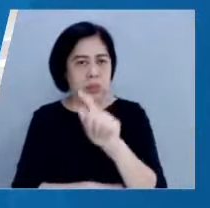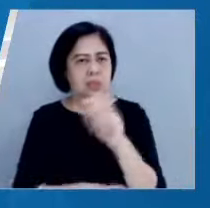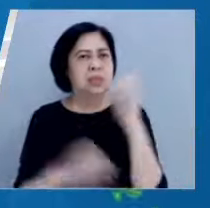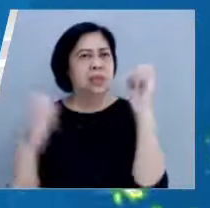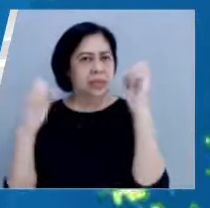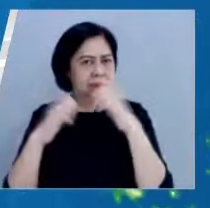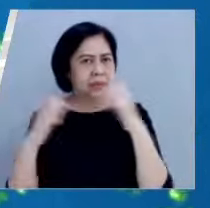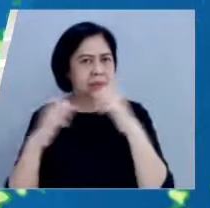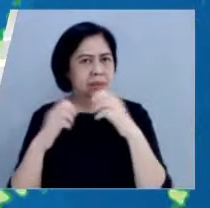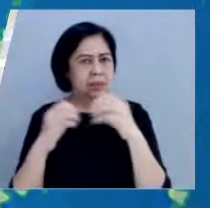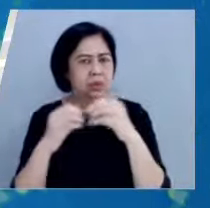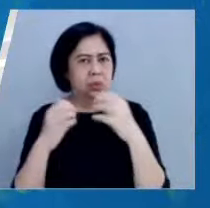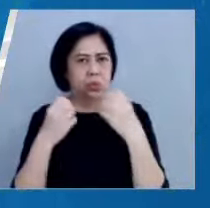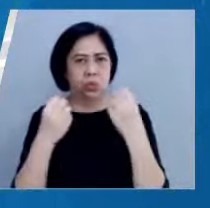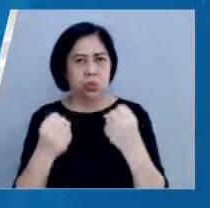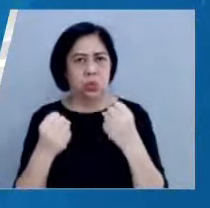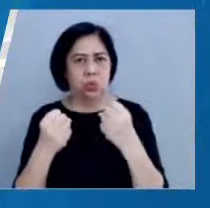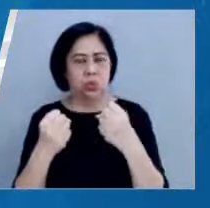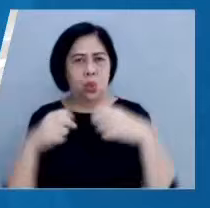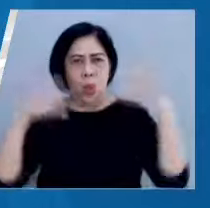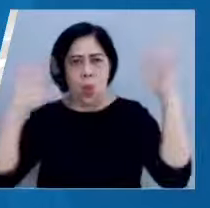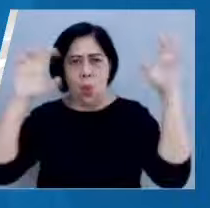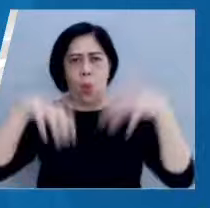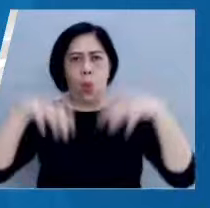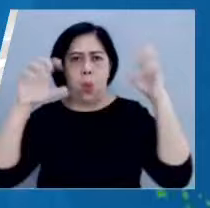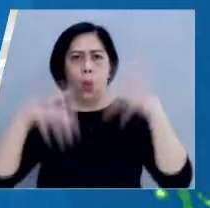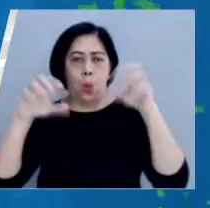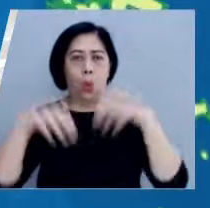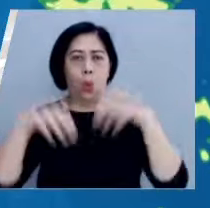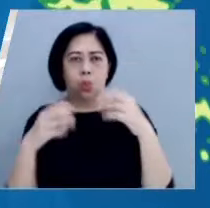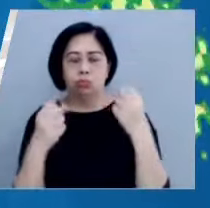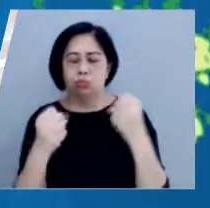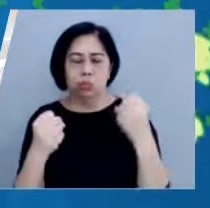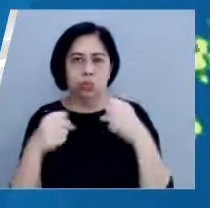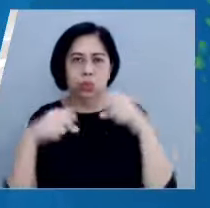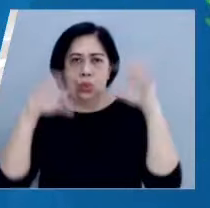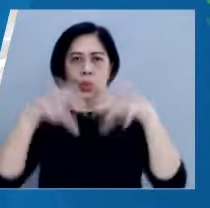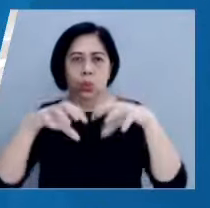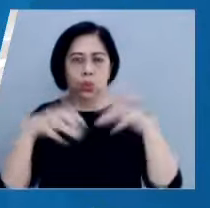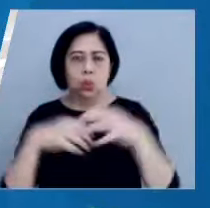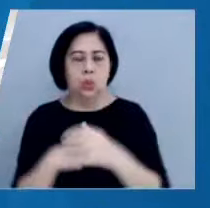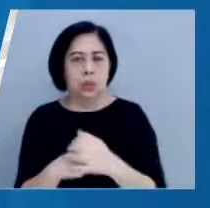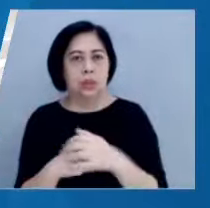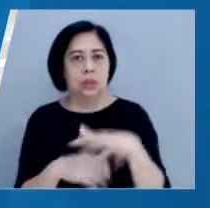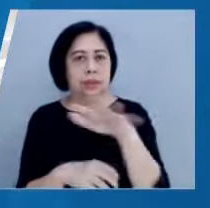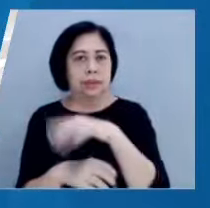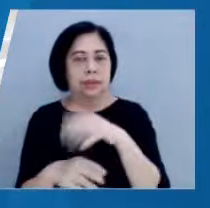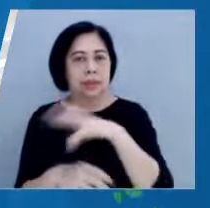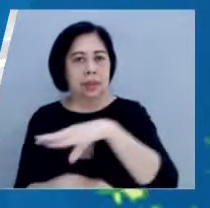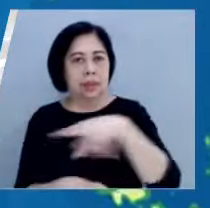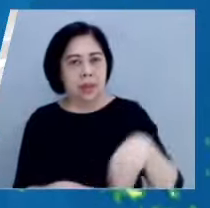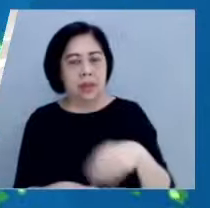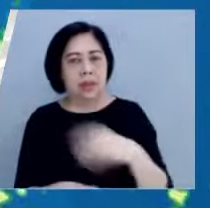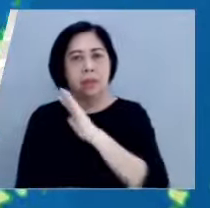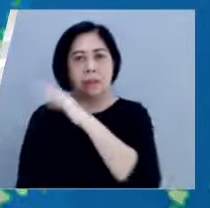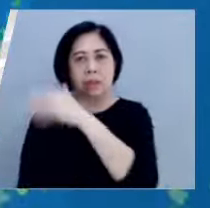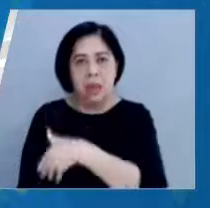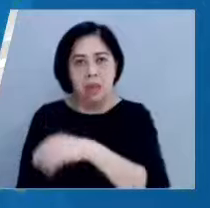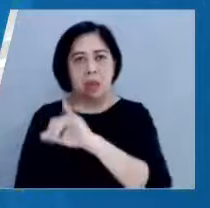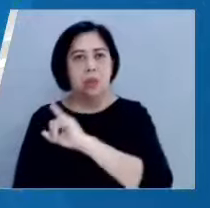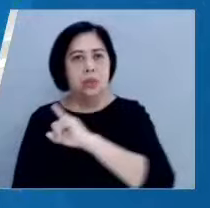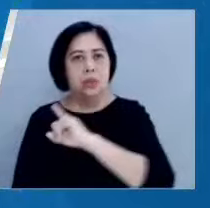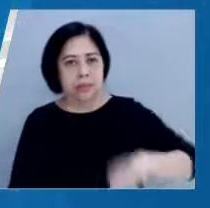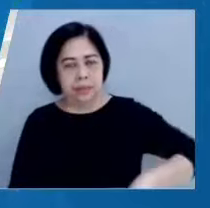ang intense to torrential rains o yung malakas po ng mga pag-ulan dyan sa Cagayan, Apayao at Isabela.